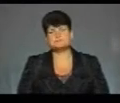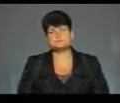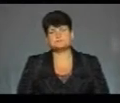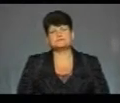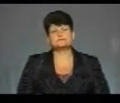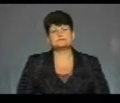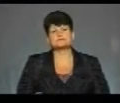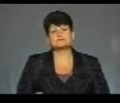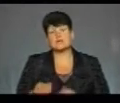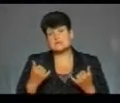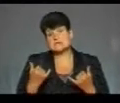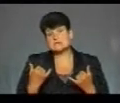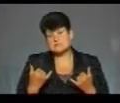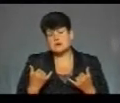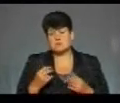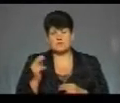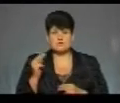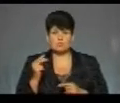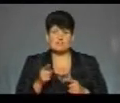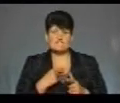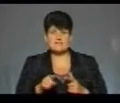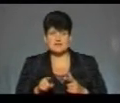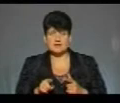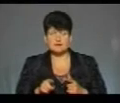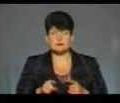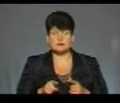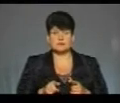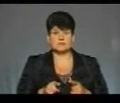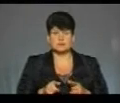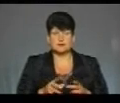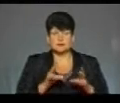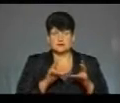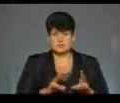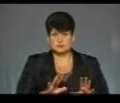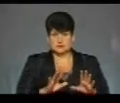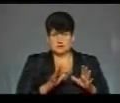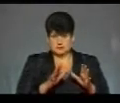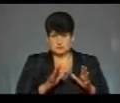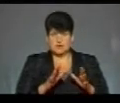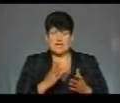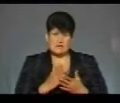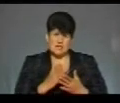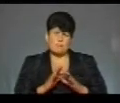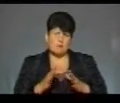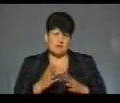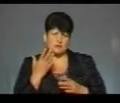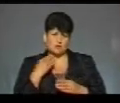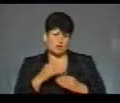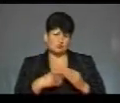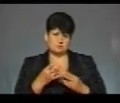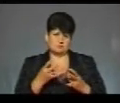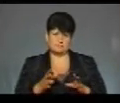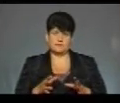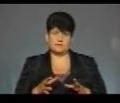Ну і зараз ми вчимося відрізняти критичні кровотечі від некритичних, тому що є моменти, коли жгути просто не потрібні.